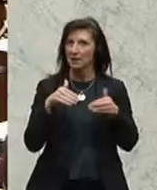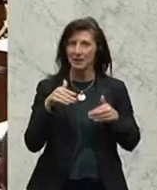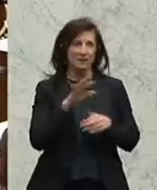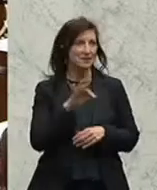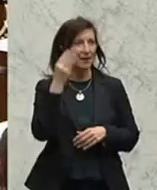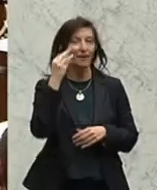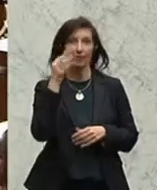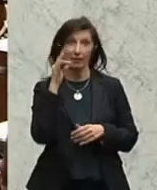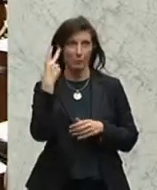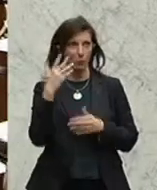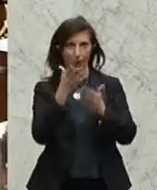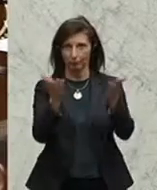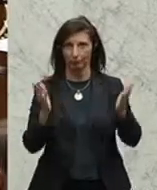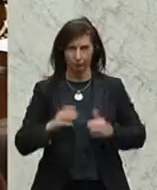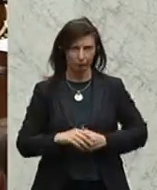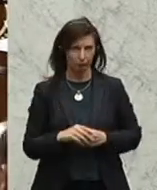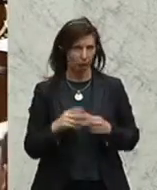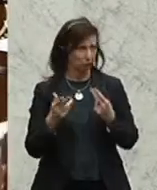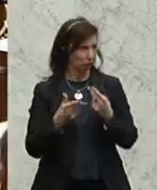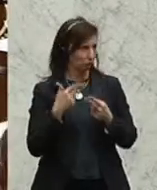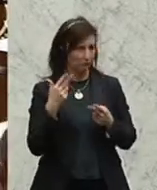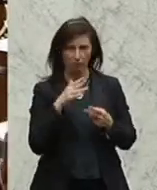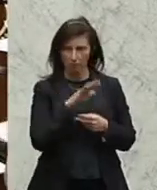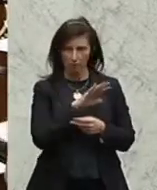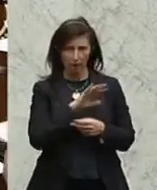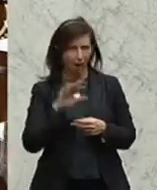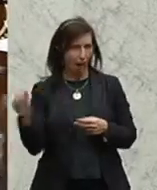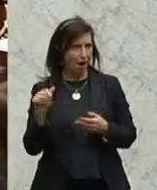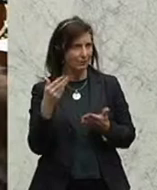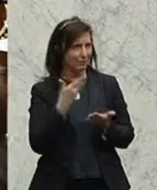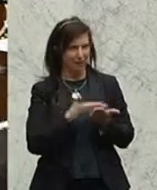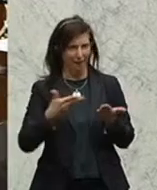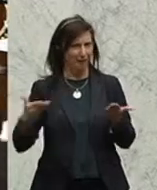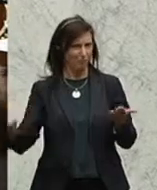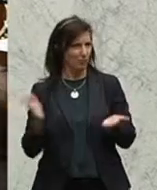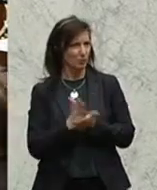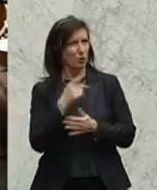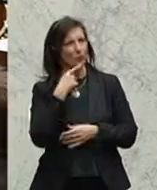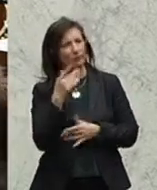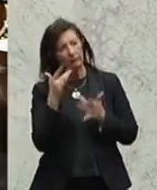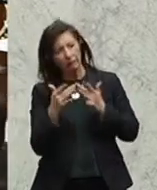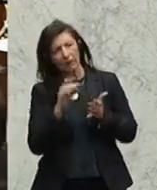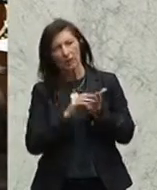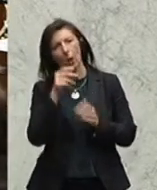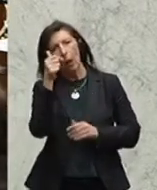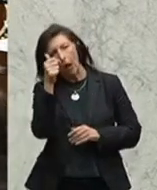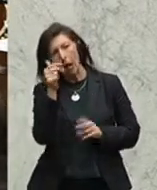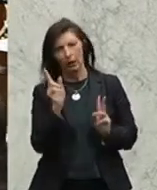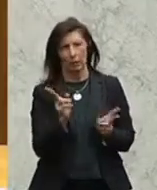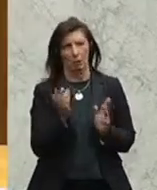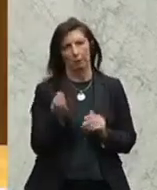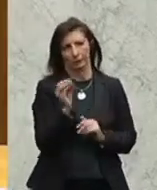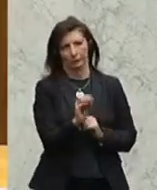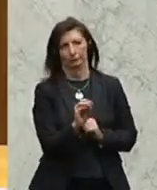Sehr geehrte Damen und Herren, es sind ja fast alle Argumente schon gefallen. Vielleicht eines, das man noch hinzufügen kann.